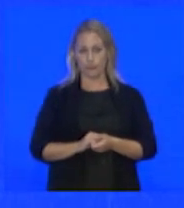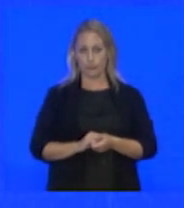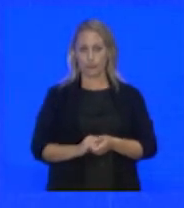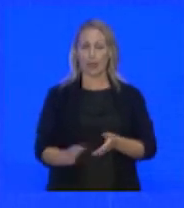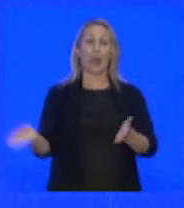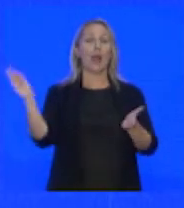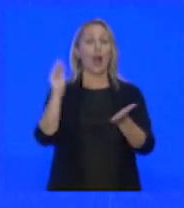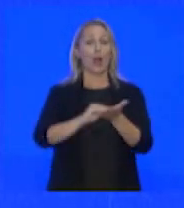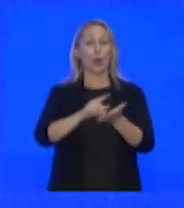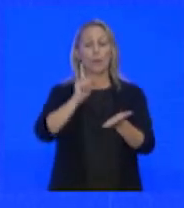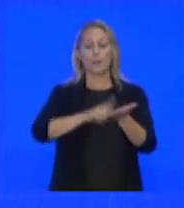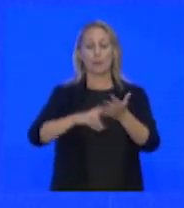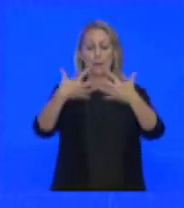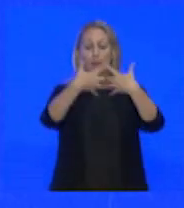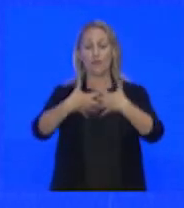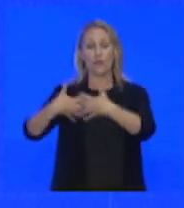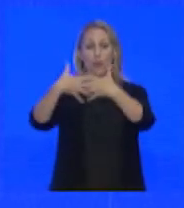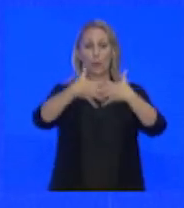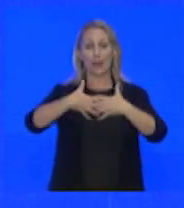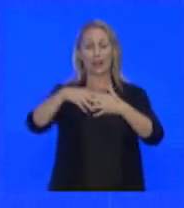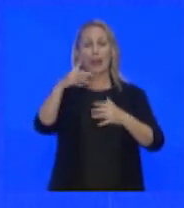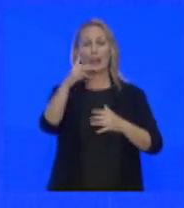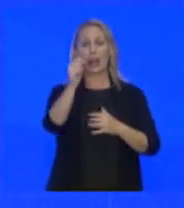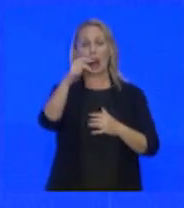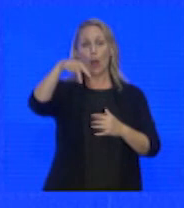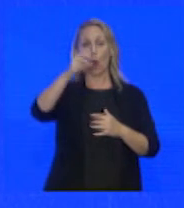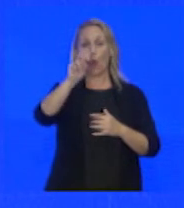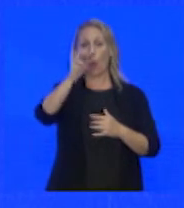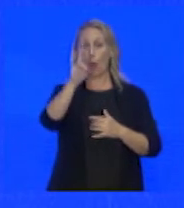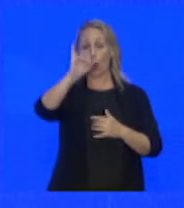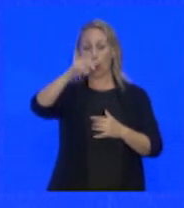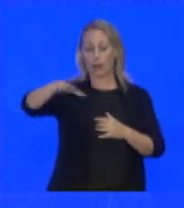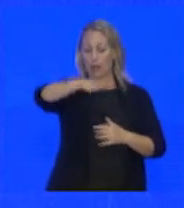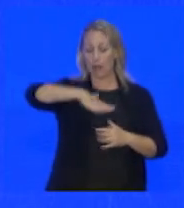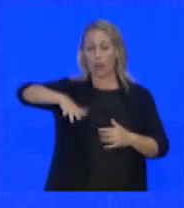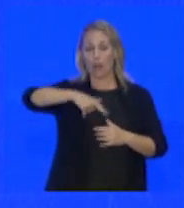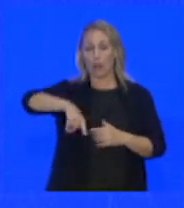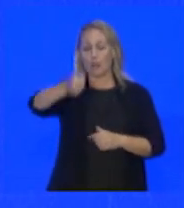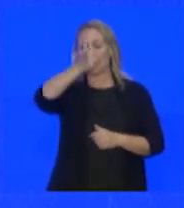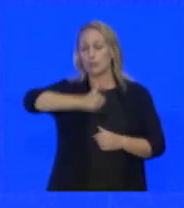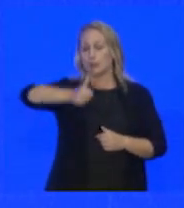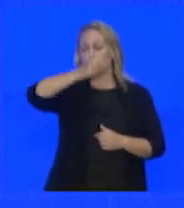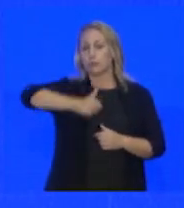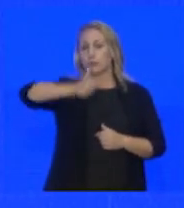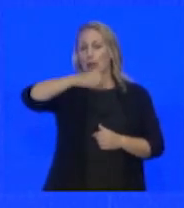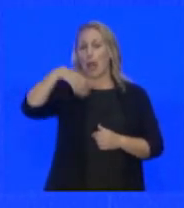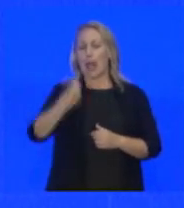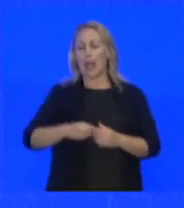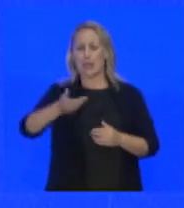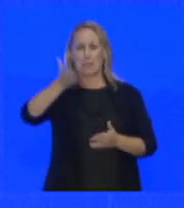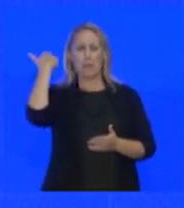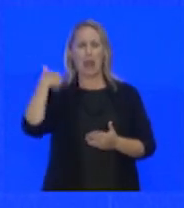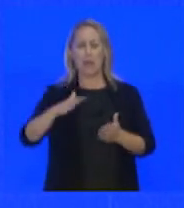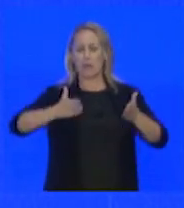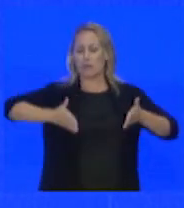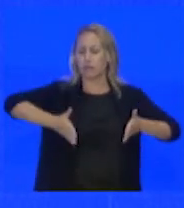η οργάνωση της βιομηχανικής ζώνης στο Καλοχώρι, που σήμερα ταλανίζεται από άναρχες εγκαταστάσεις,